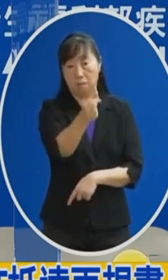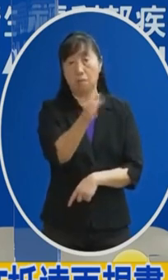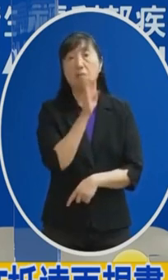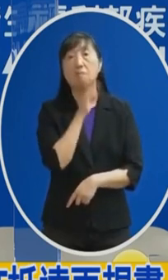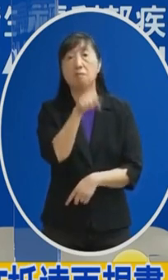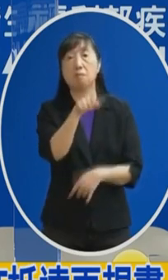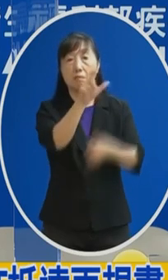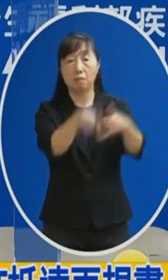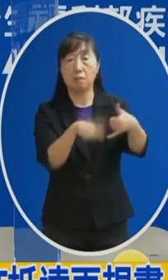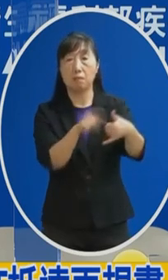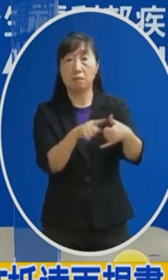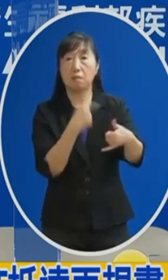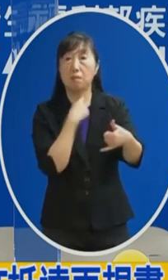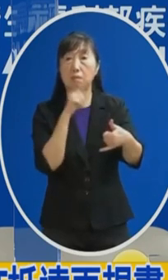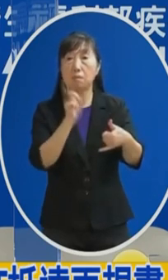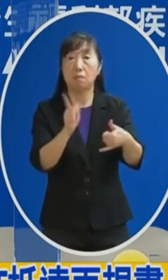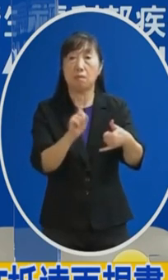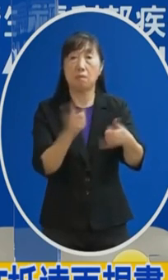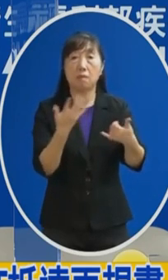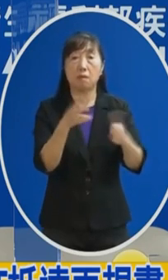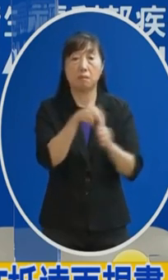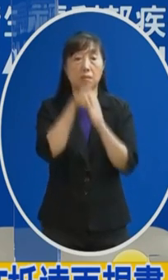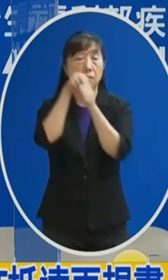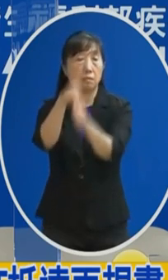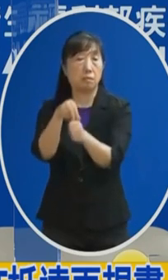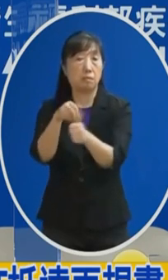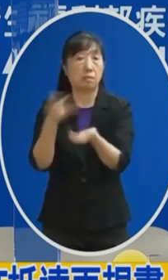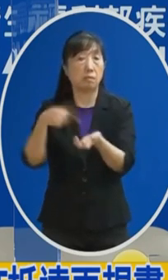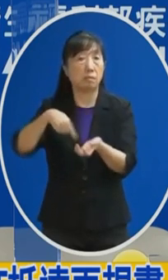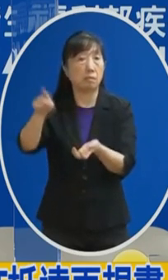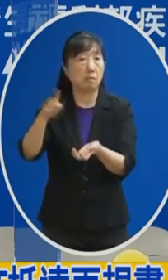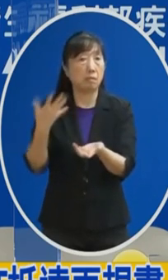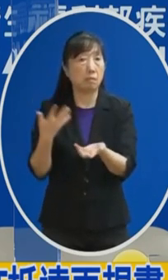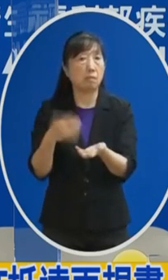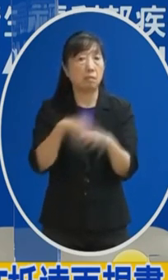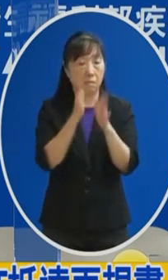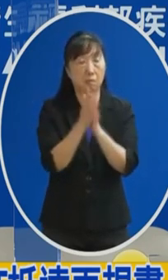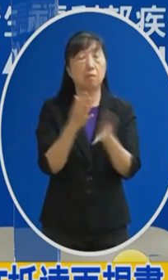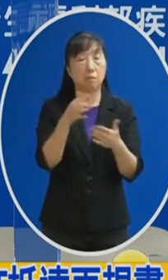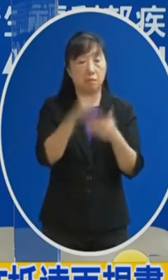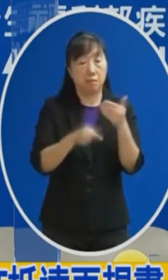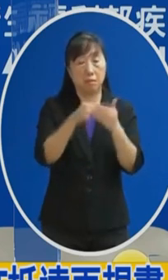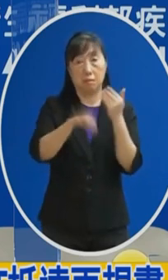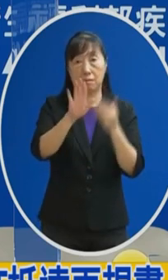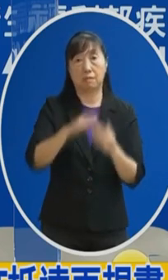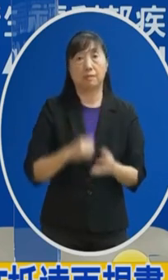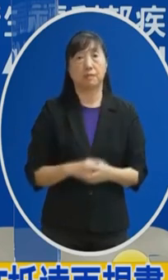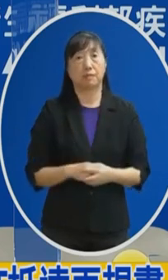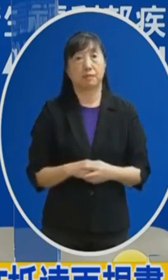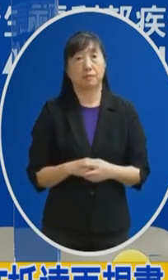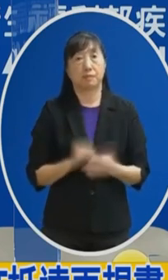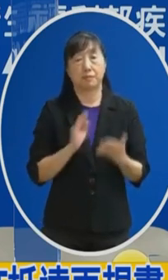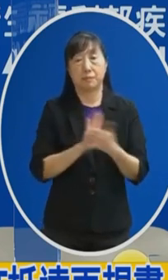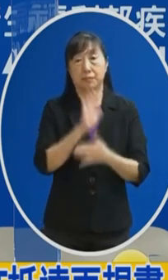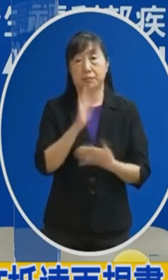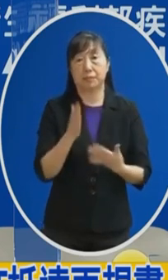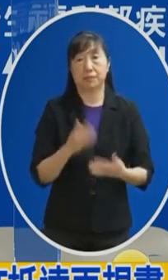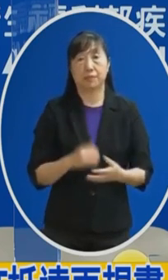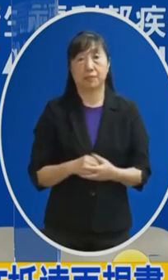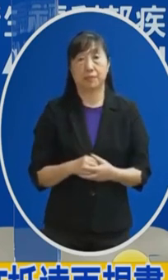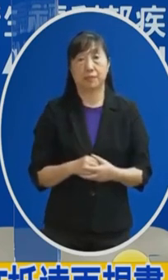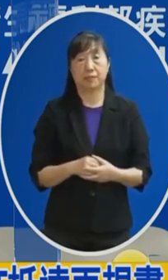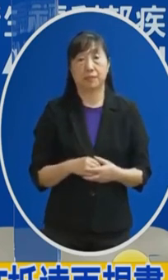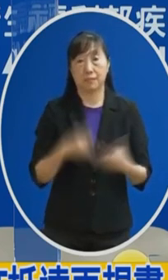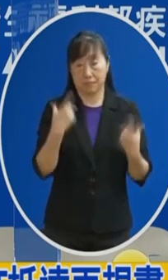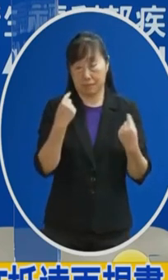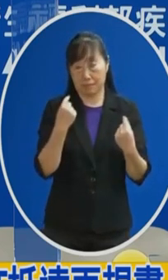候，如何去做后送的处理等等，都会把它纳进去。那相对的，对于未来我们也都一并